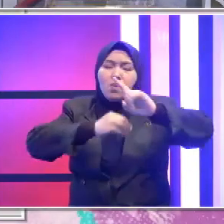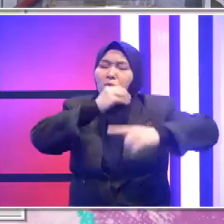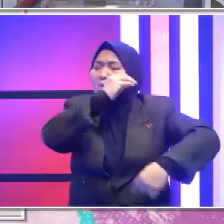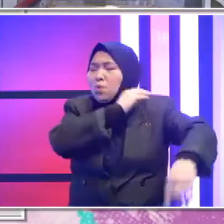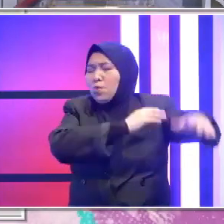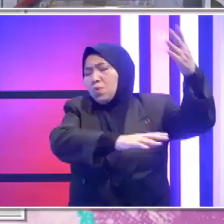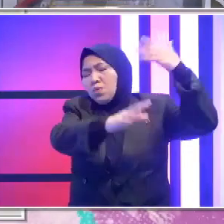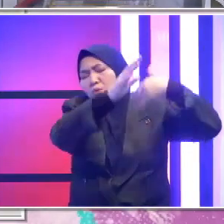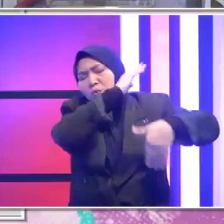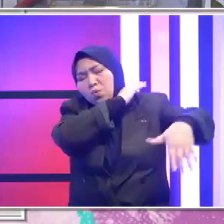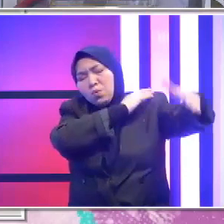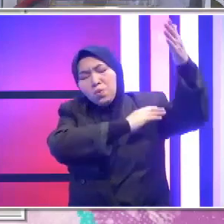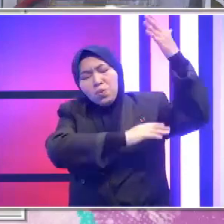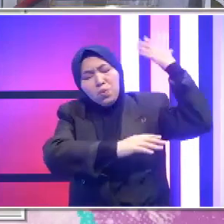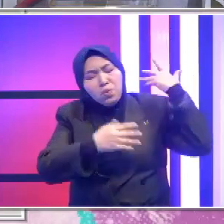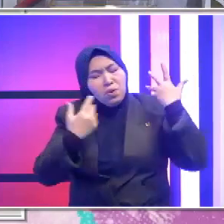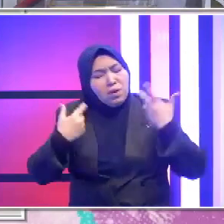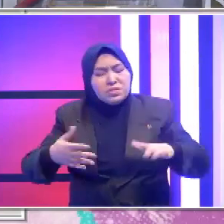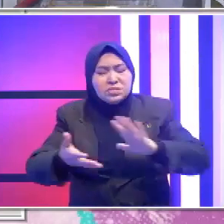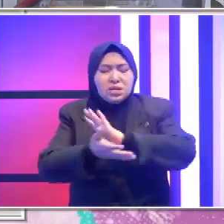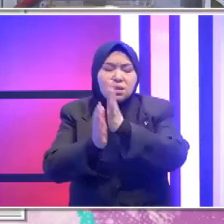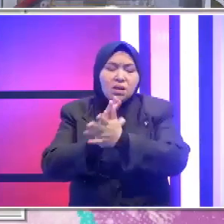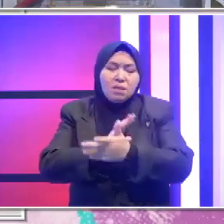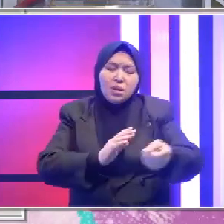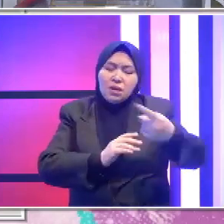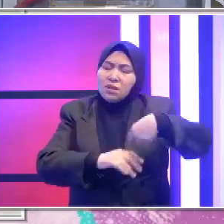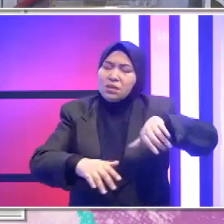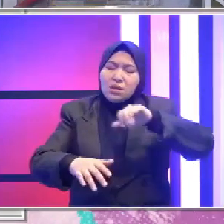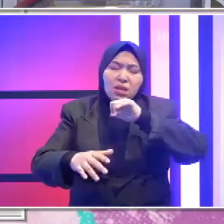Rohul layak syaikhul